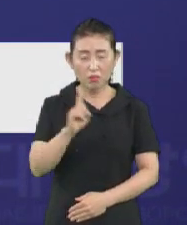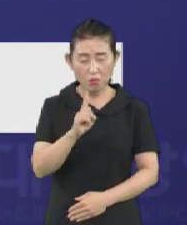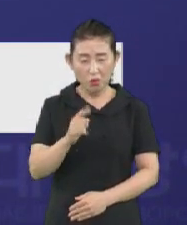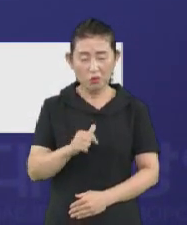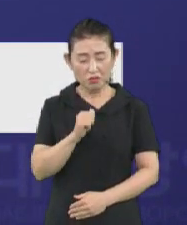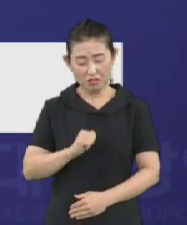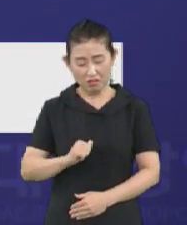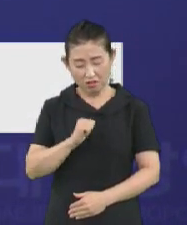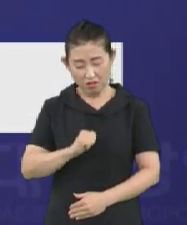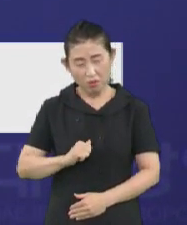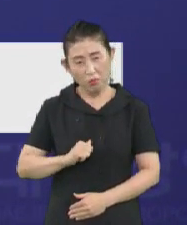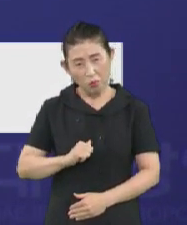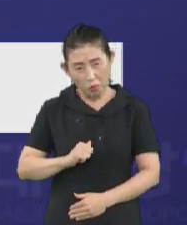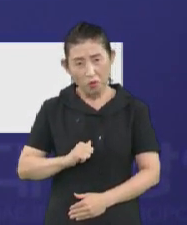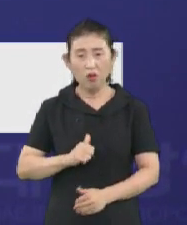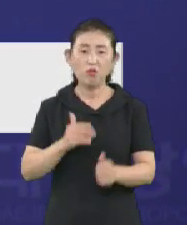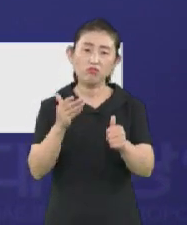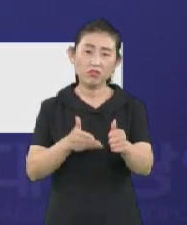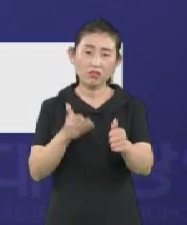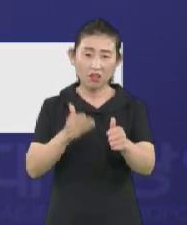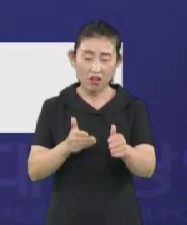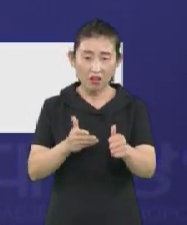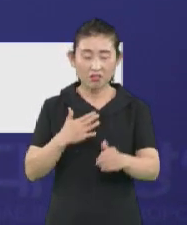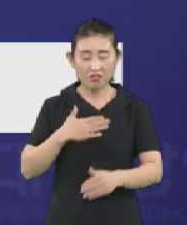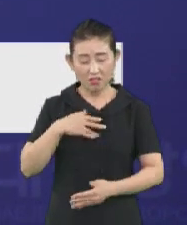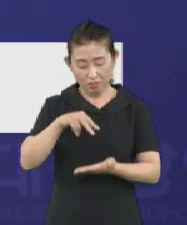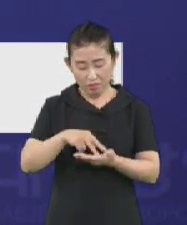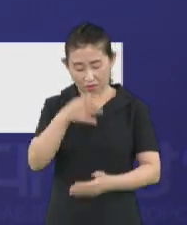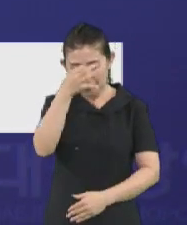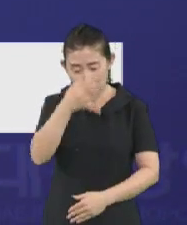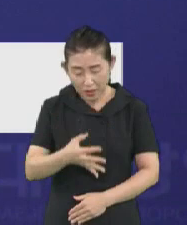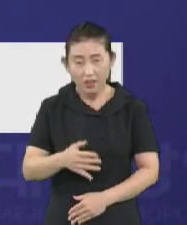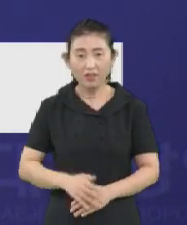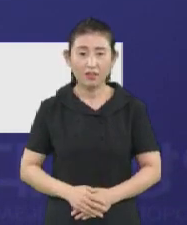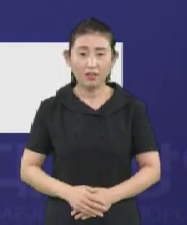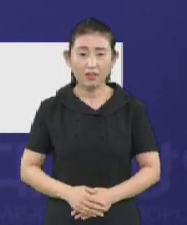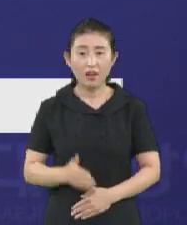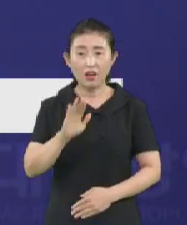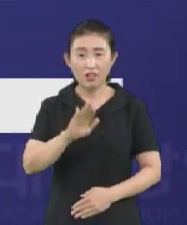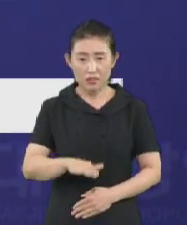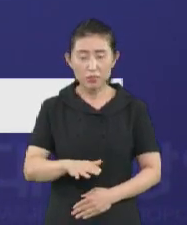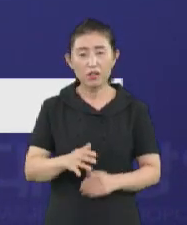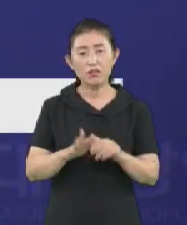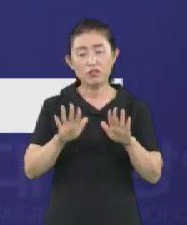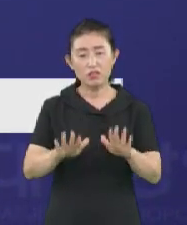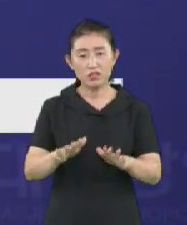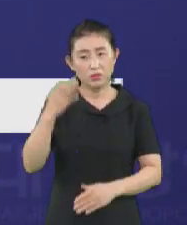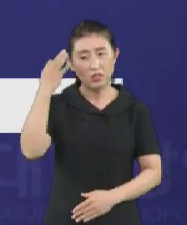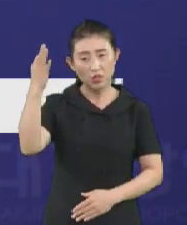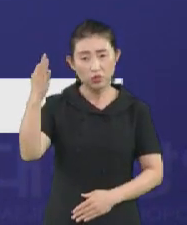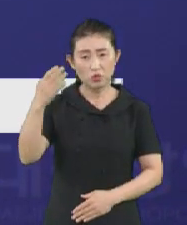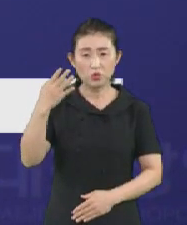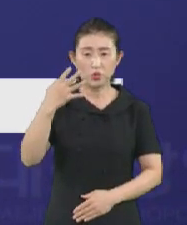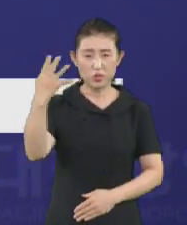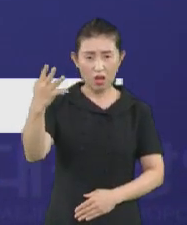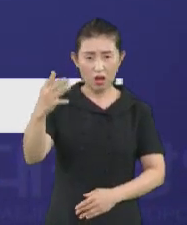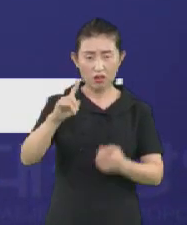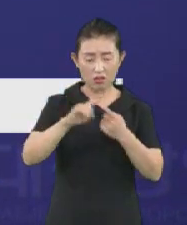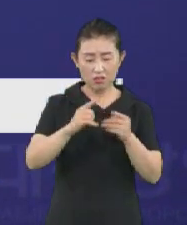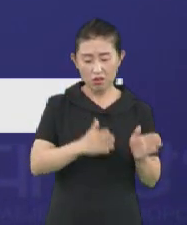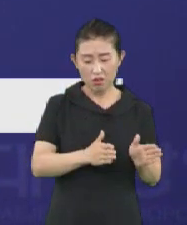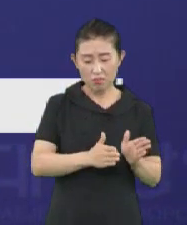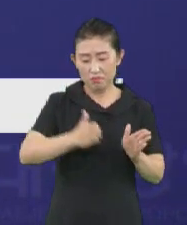고통을 감내해드리게 돼서 매우 송구스럽습니다만 4단계를 2주간